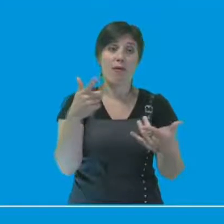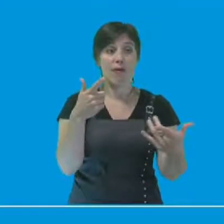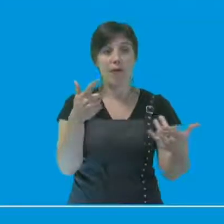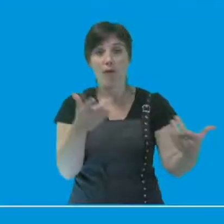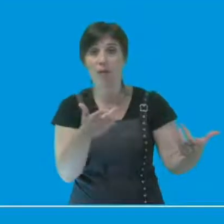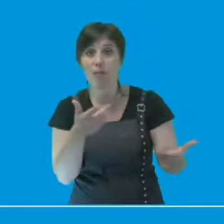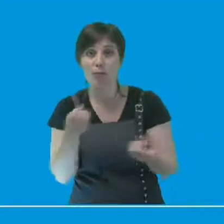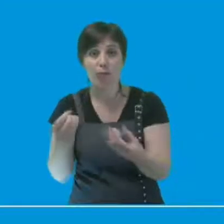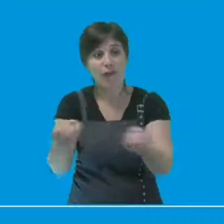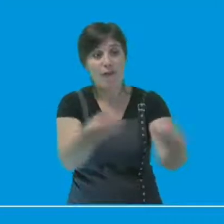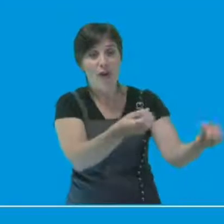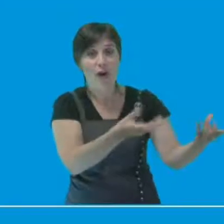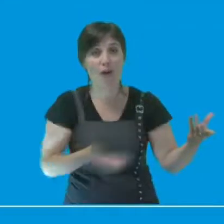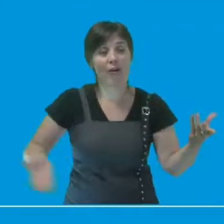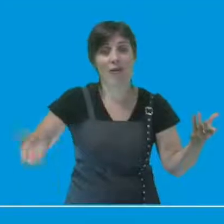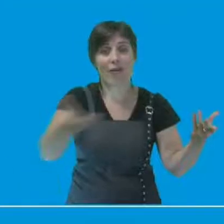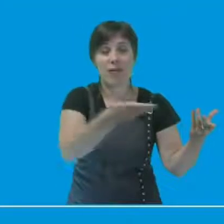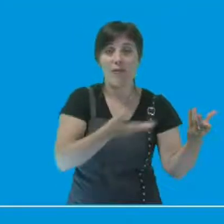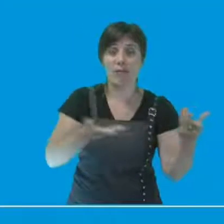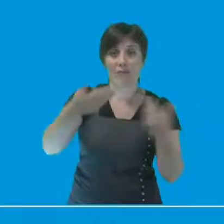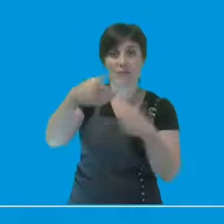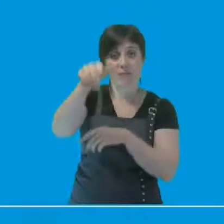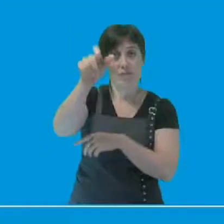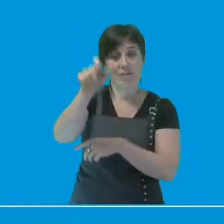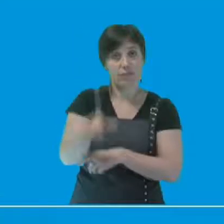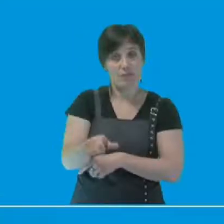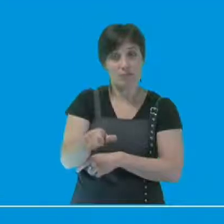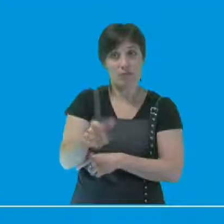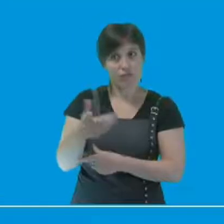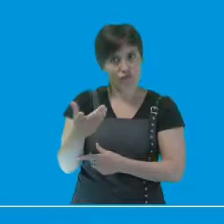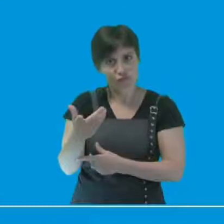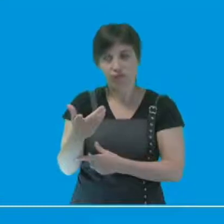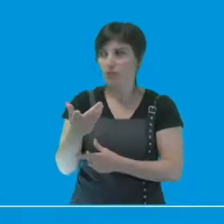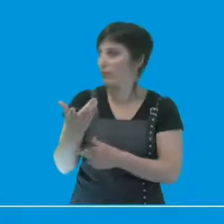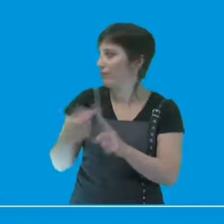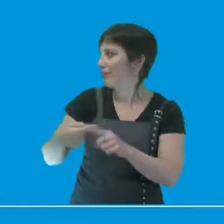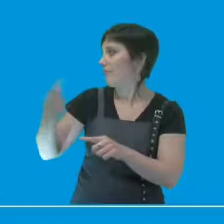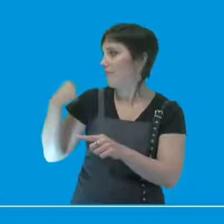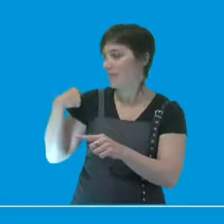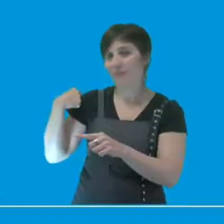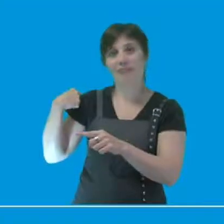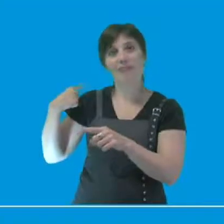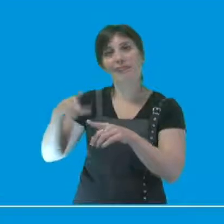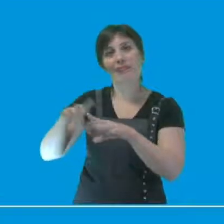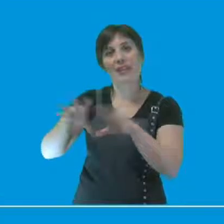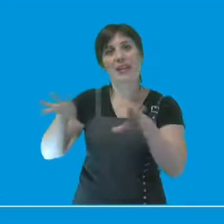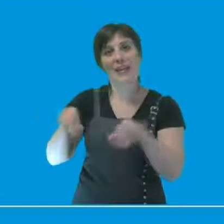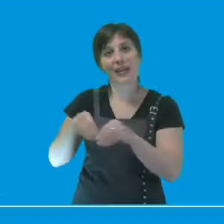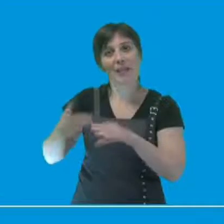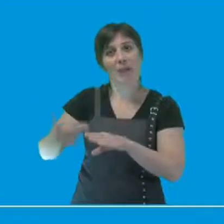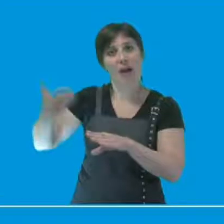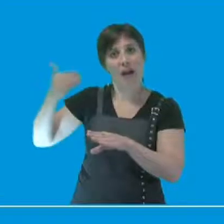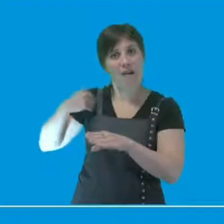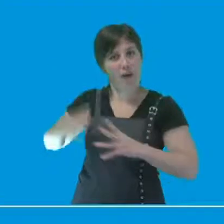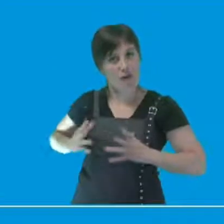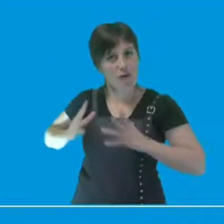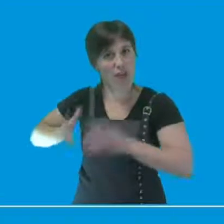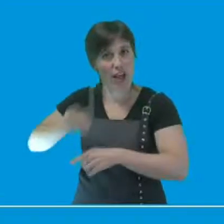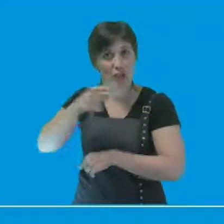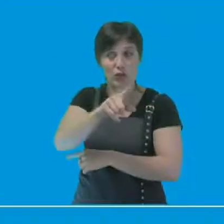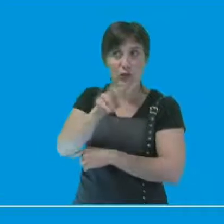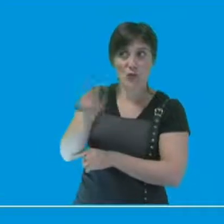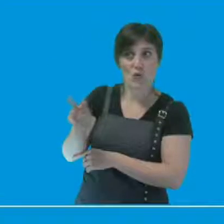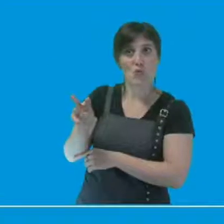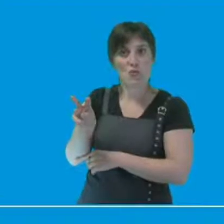l'air de vouloir relever ce défi dans lequel le précédent exécutif s'était pourtant déjà engagé. Sur la question de l'ESS, il serait